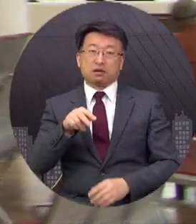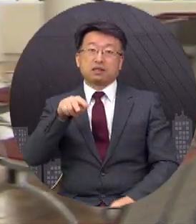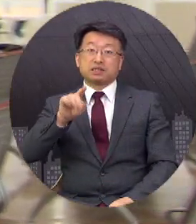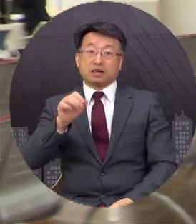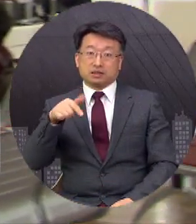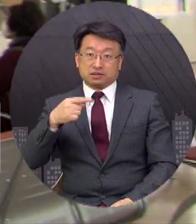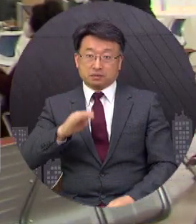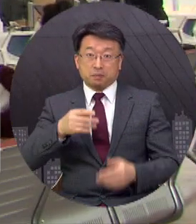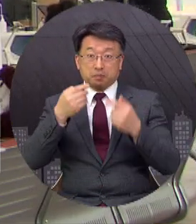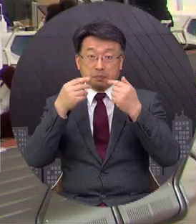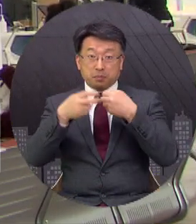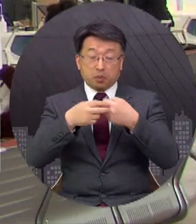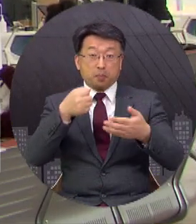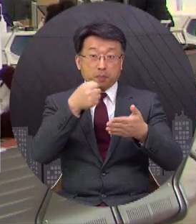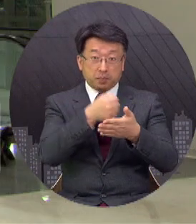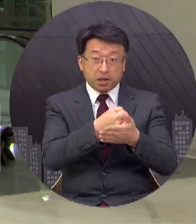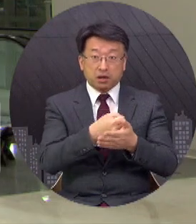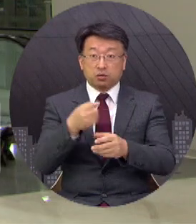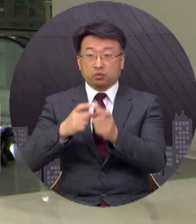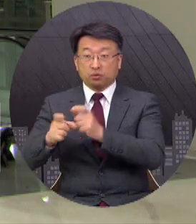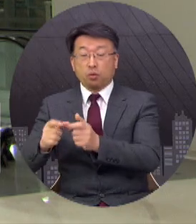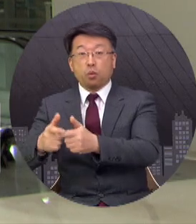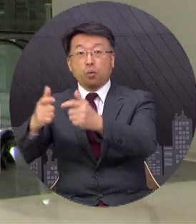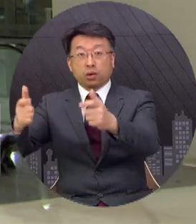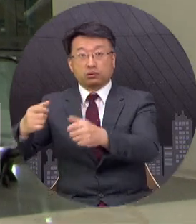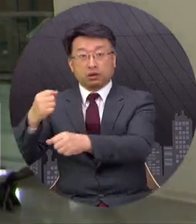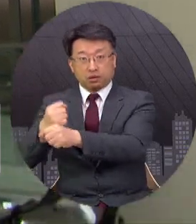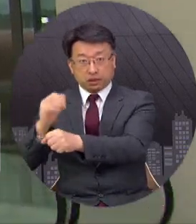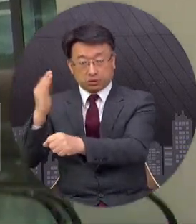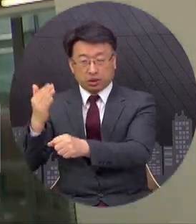다른 종합병원이 규모를 확장해 운영하면서